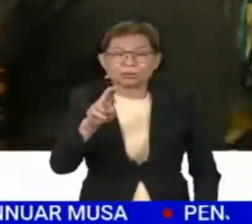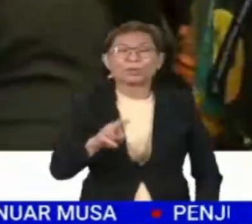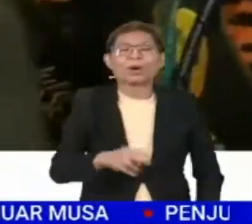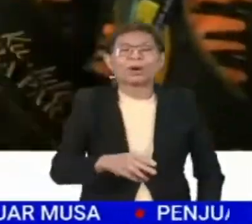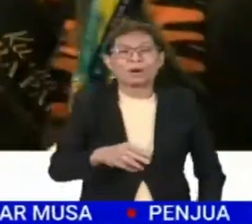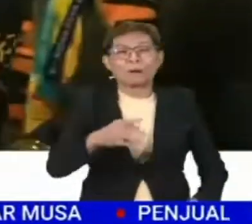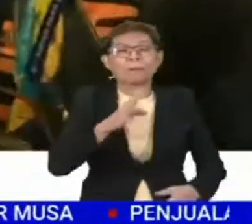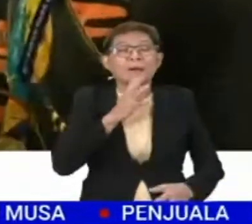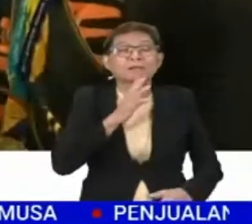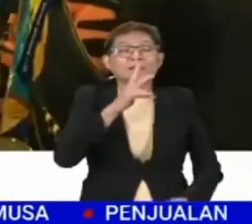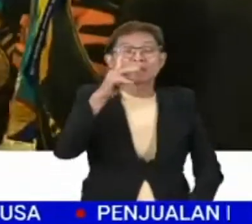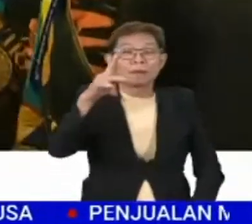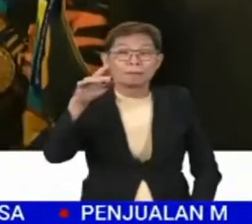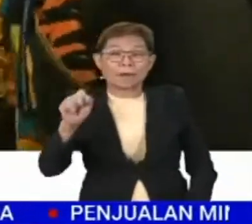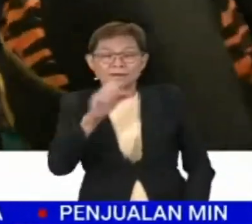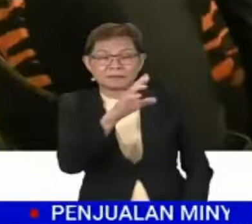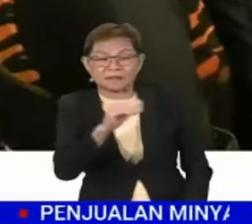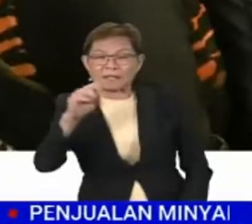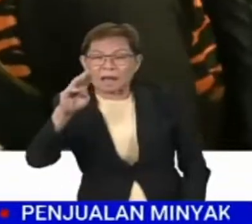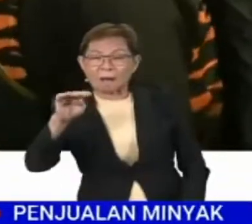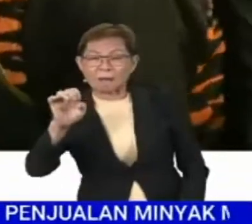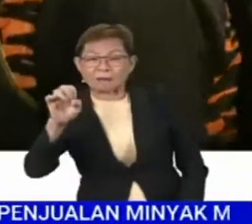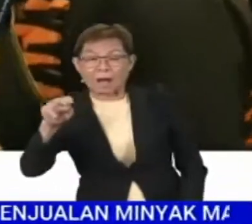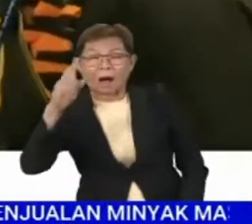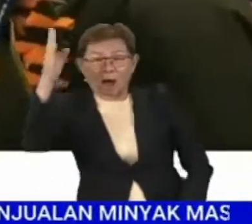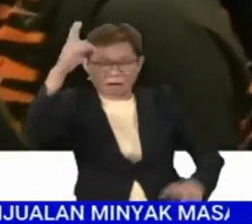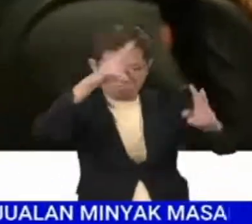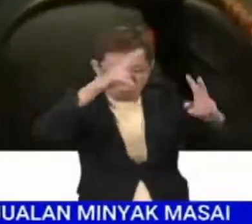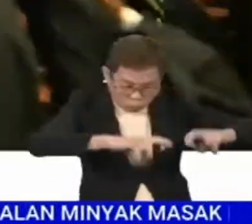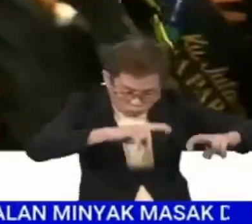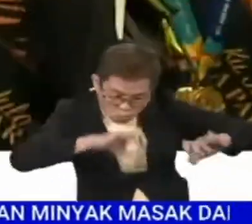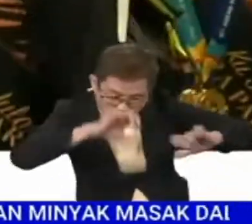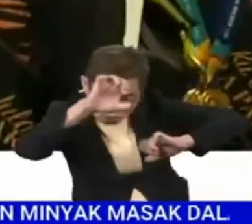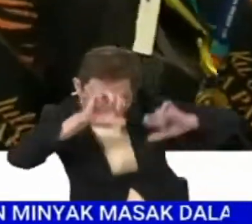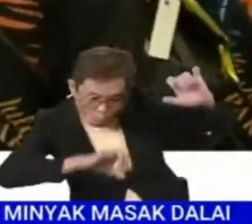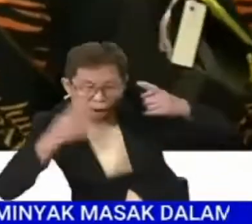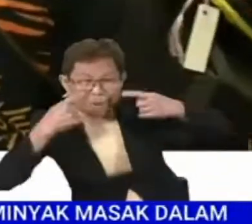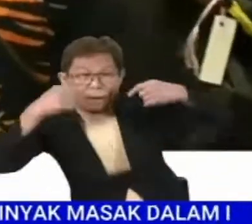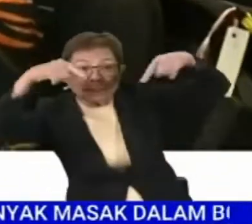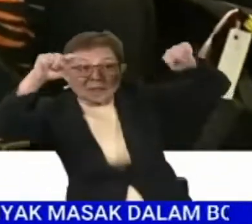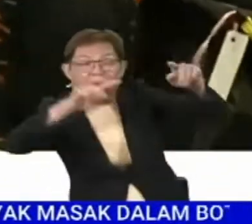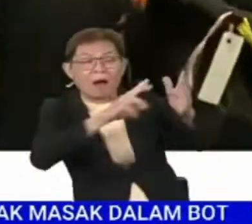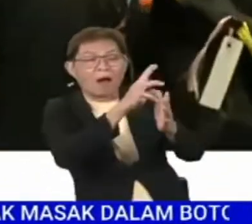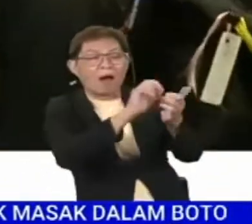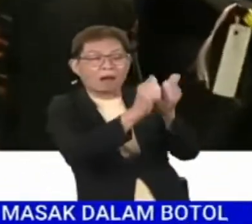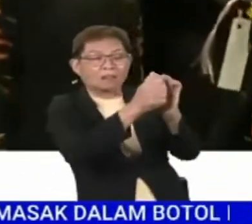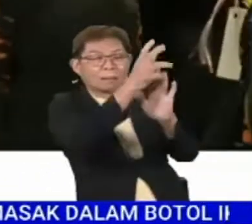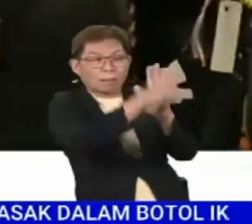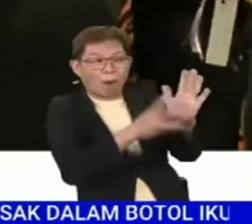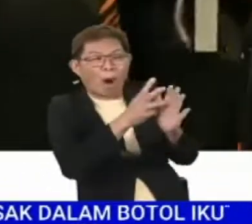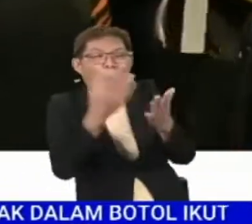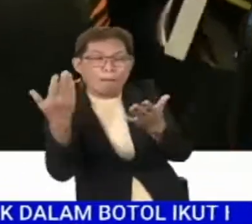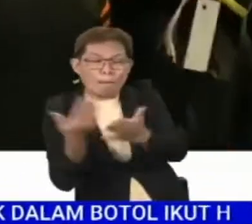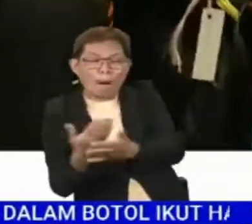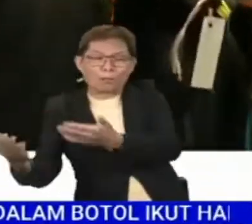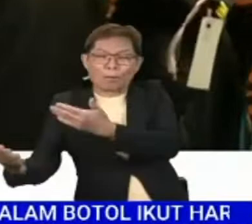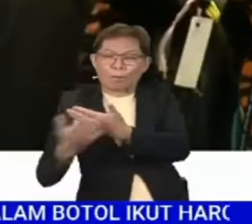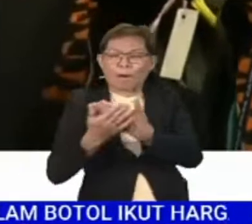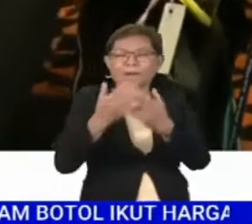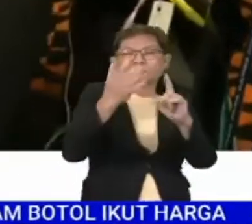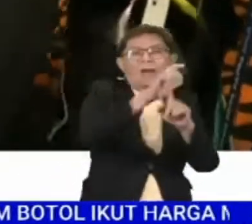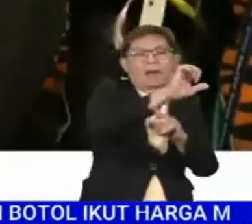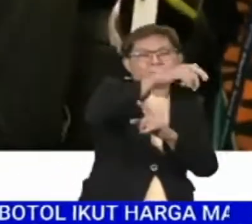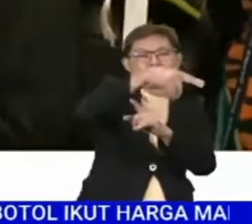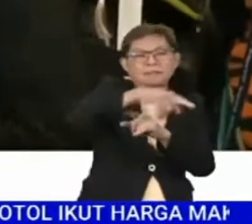berkata KBS dan MSN akan melakukan analisis ke atas pencapaian hasil para negara yang baru pulang dari PDIP